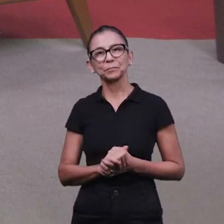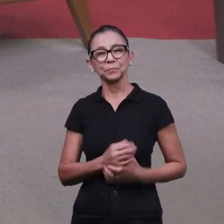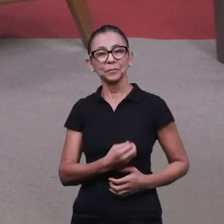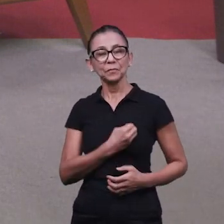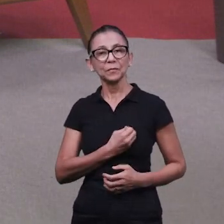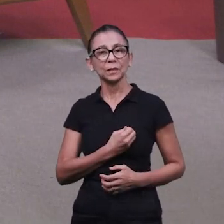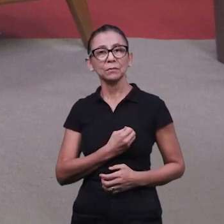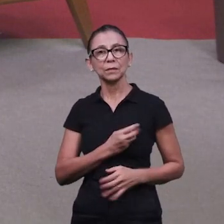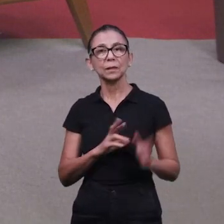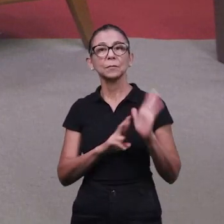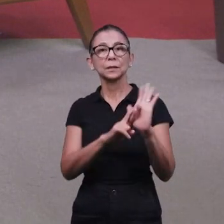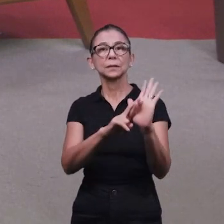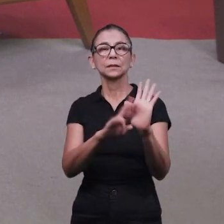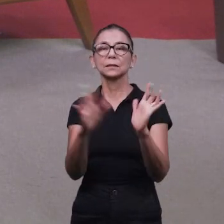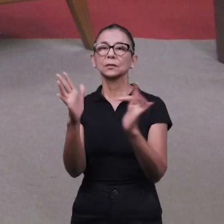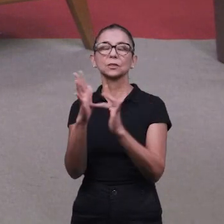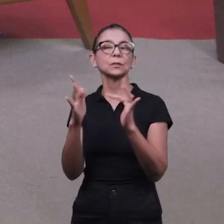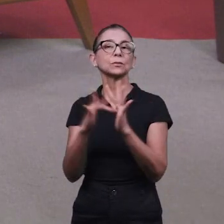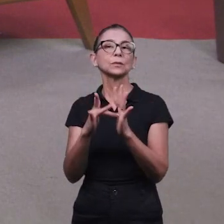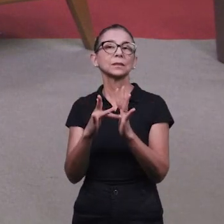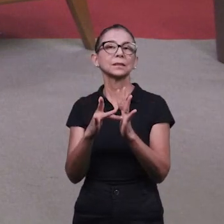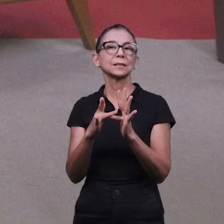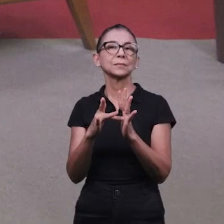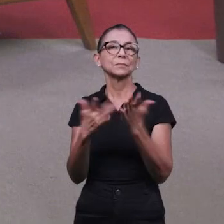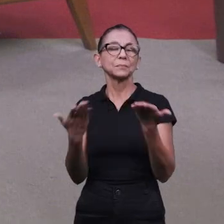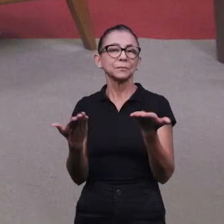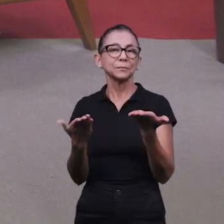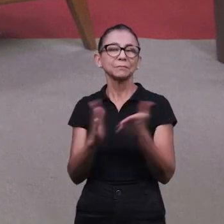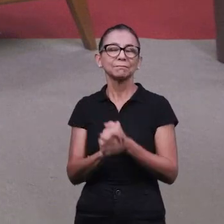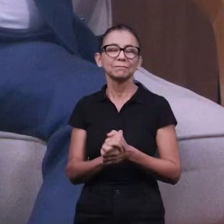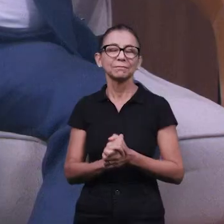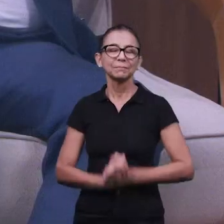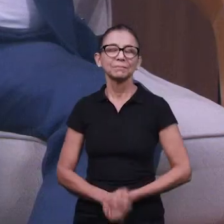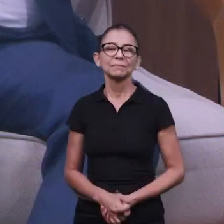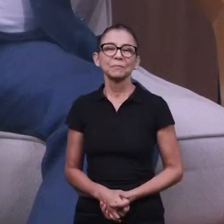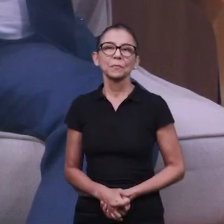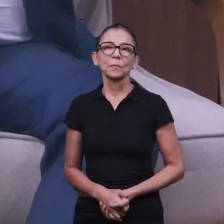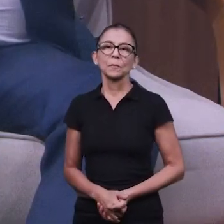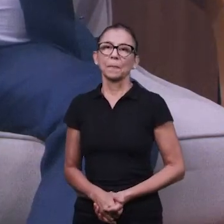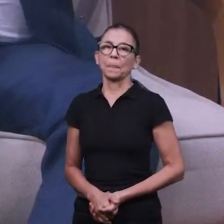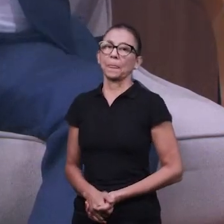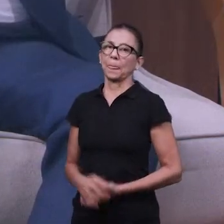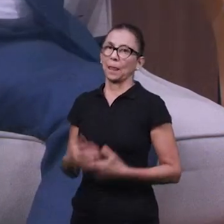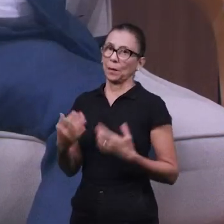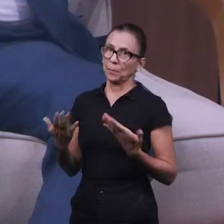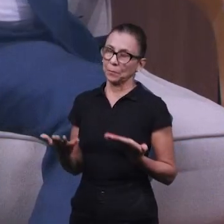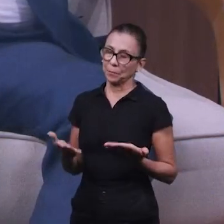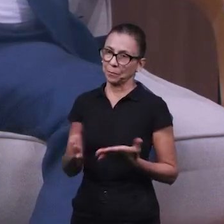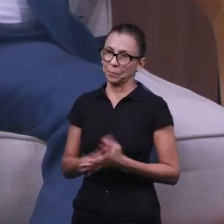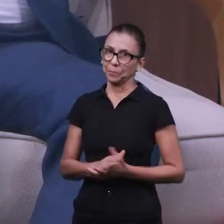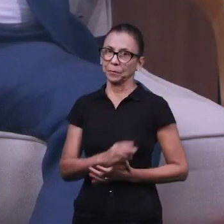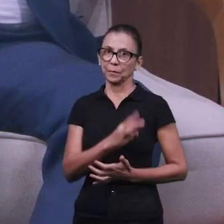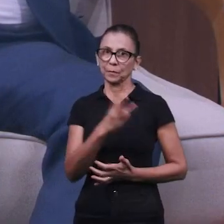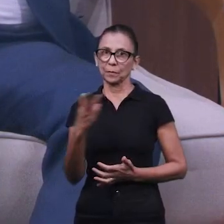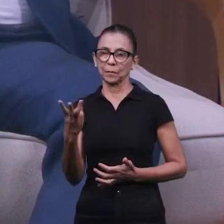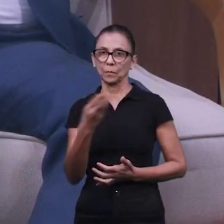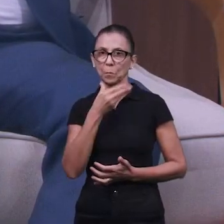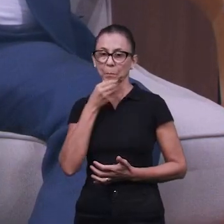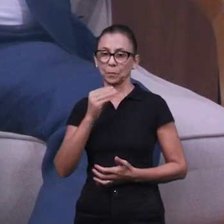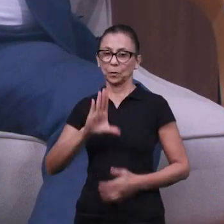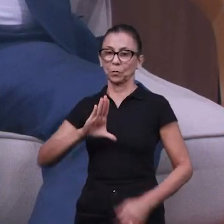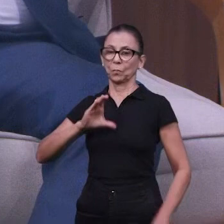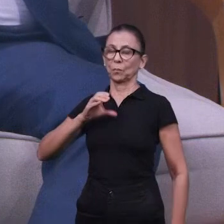des eaux vivantes. Mais qui sont ces vaillants? Prophétiquement. Bien, les vaillants, par-dessous